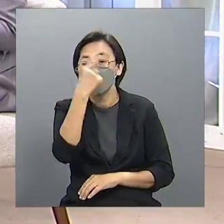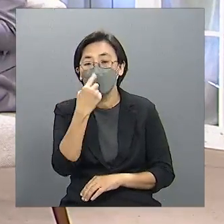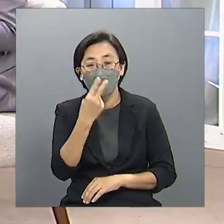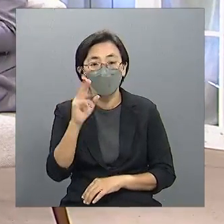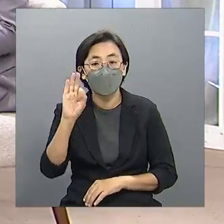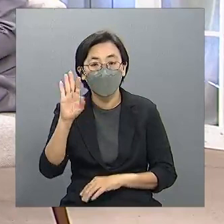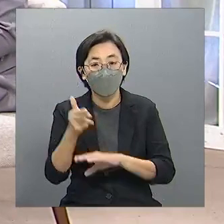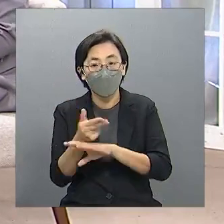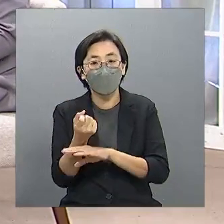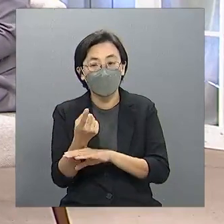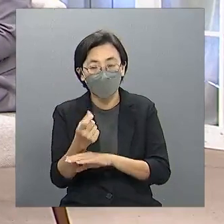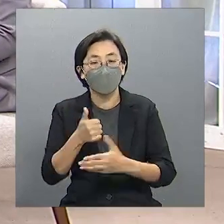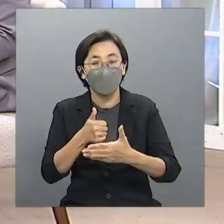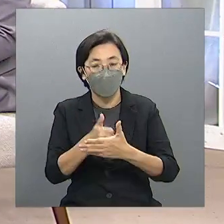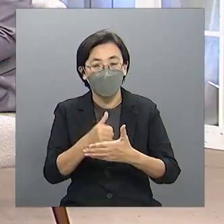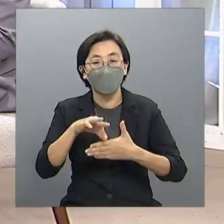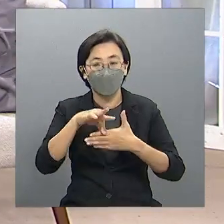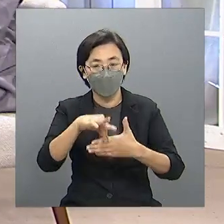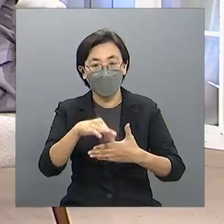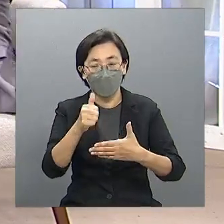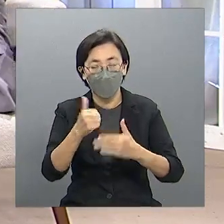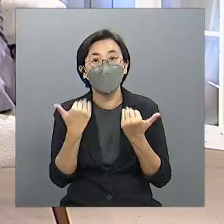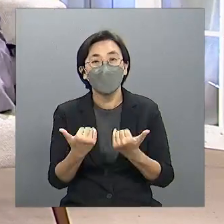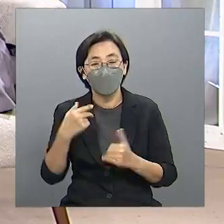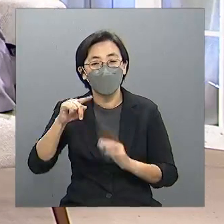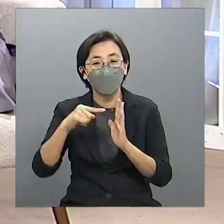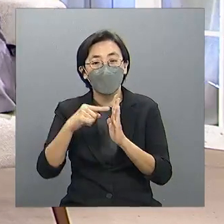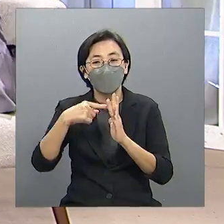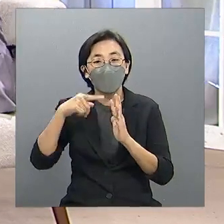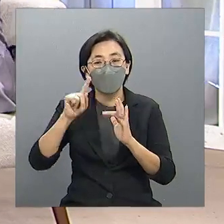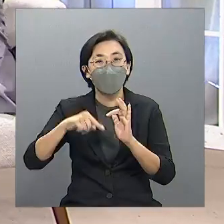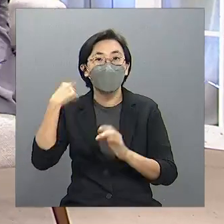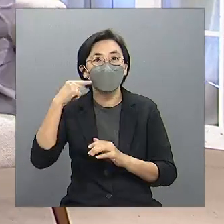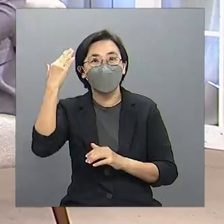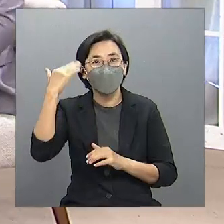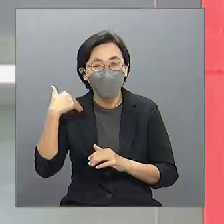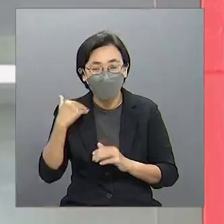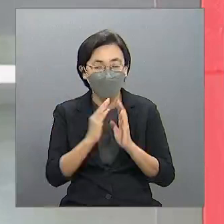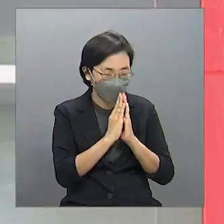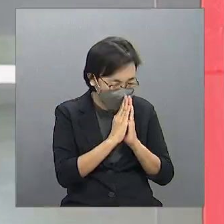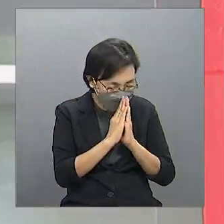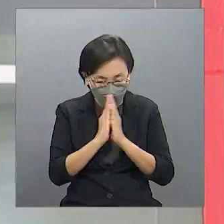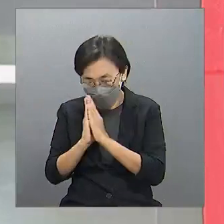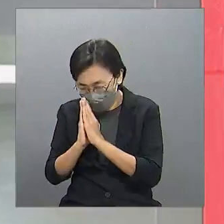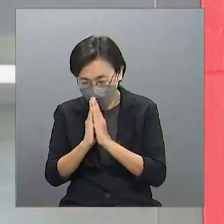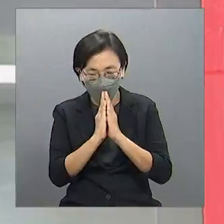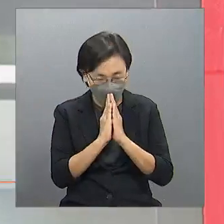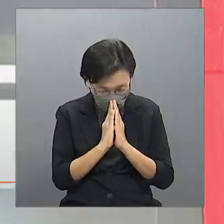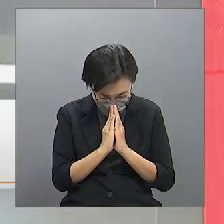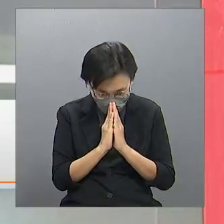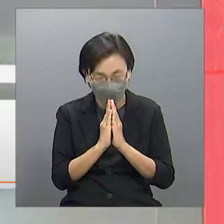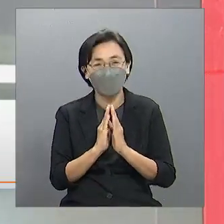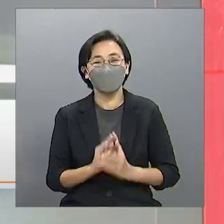ดไลค์กดแชร์นะครับและช่วงนี้ต้อนรับพี่ปูเป้ภาคนันท์นะครับ สวัสดีครับ พ ี่ ป ู เป้ ครับปลางสวัสดีค่ะคุณต๊อปแล้วก็สวัสดีคุณผู้ชมนะคะ